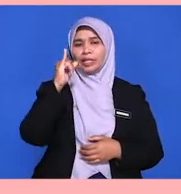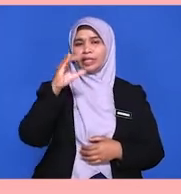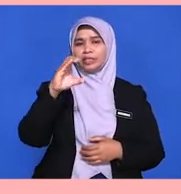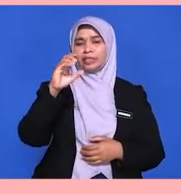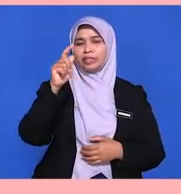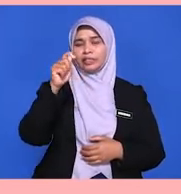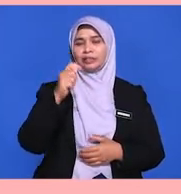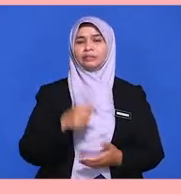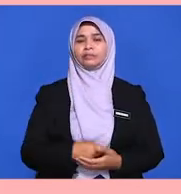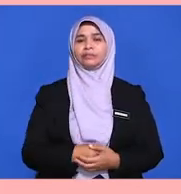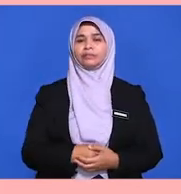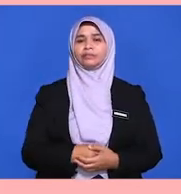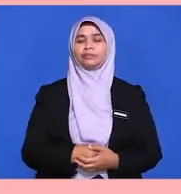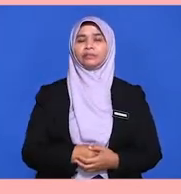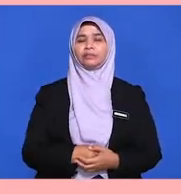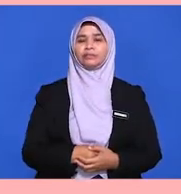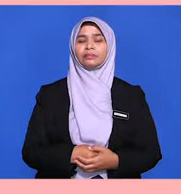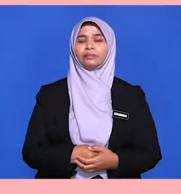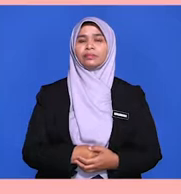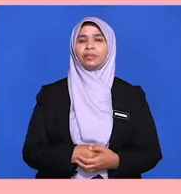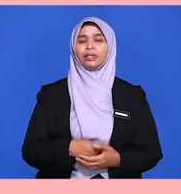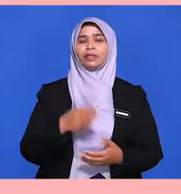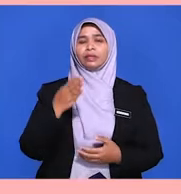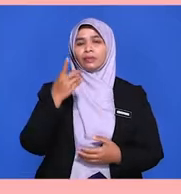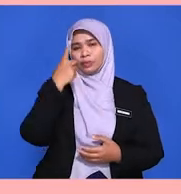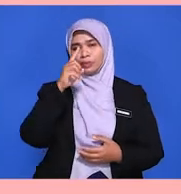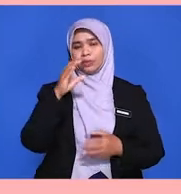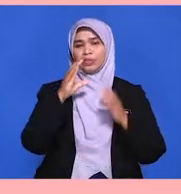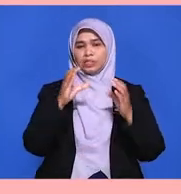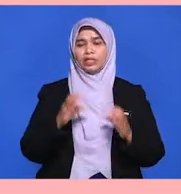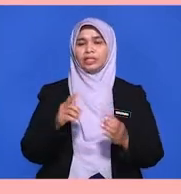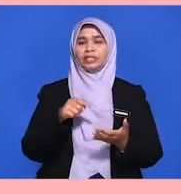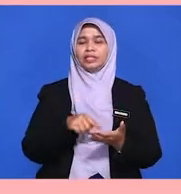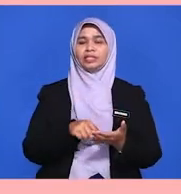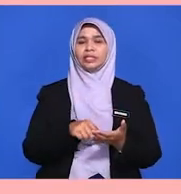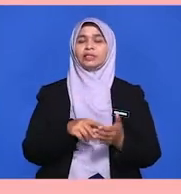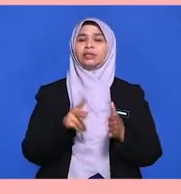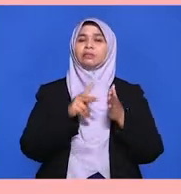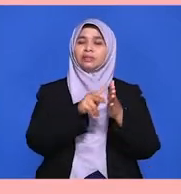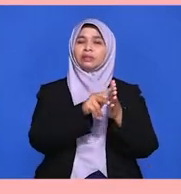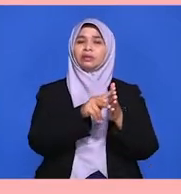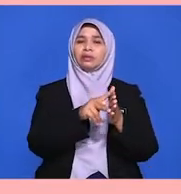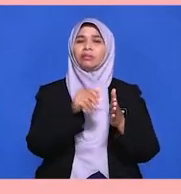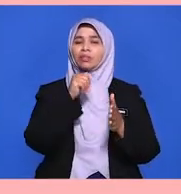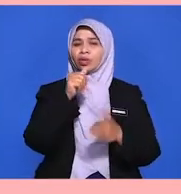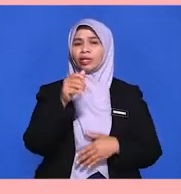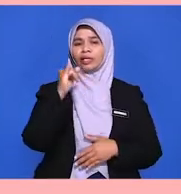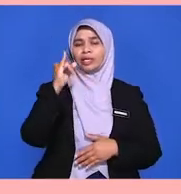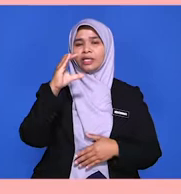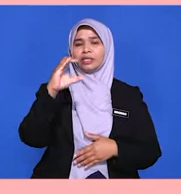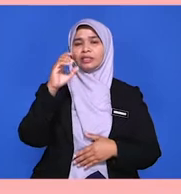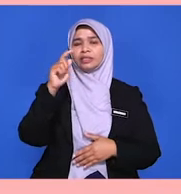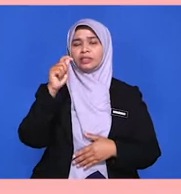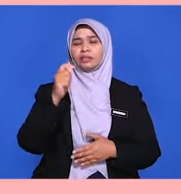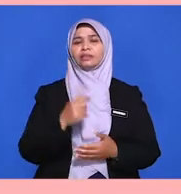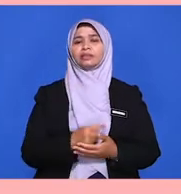dan komunikasi. Bagi kaedah ini, persembahan melalui media bukan teknologi maklumat dan